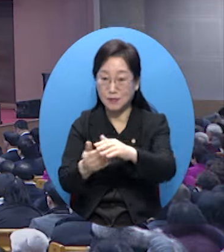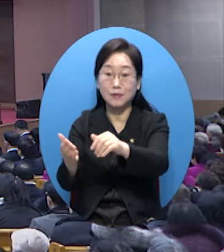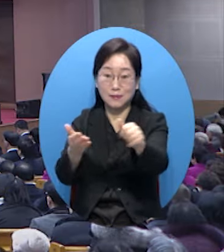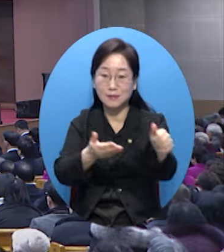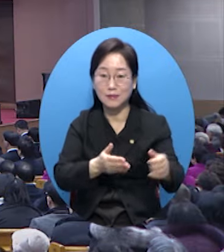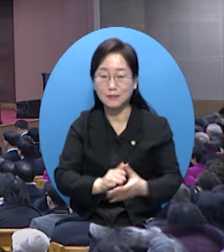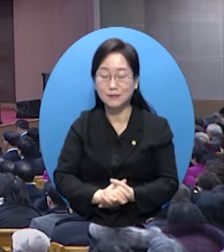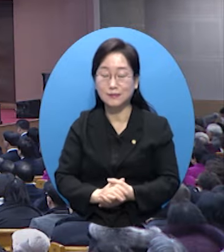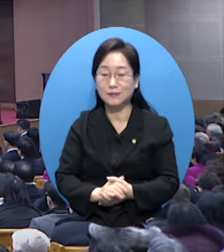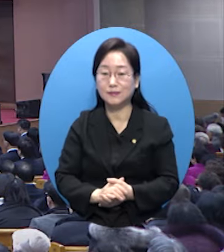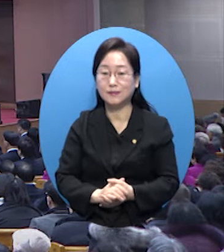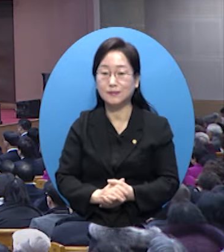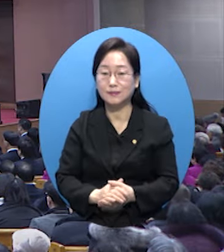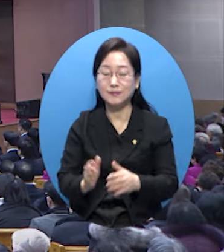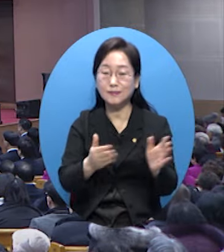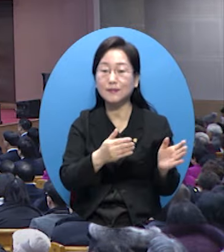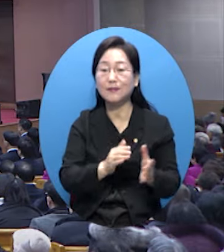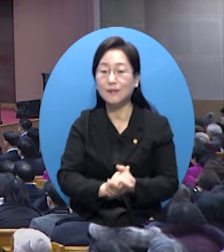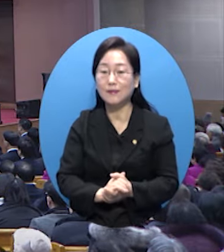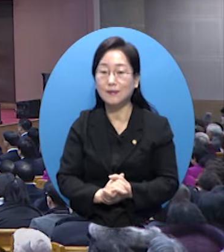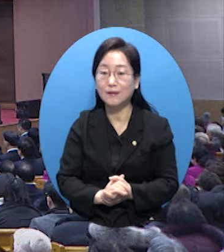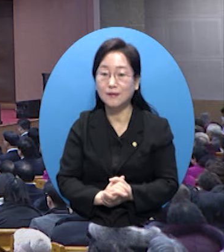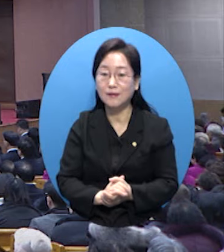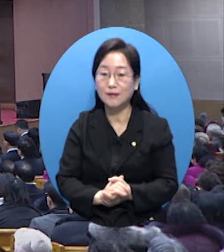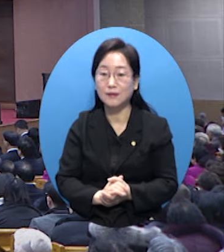믿습니다. 자,